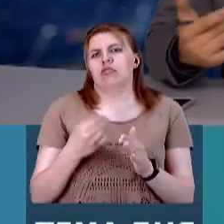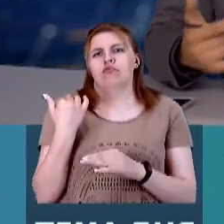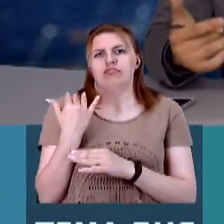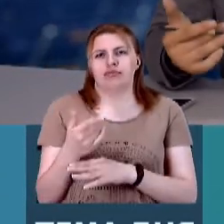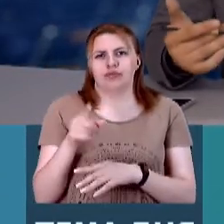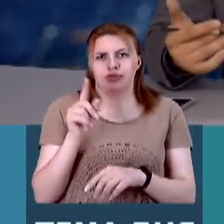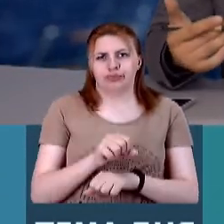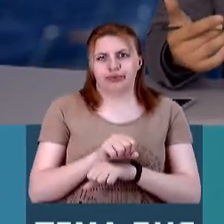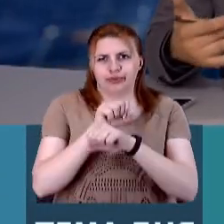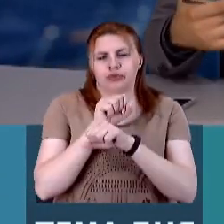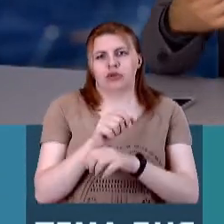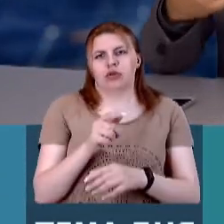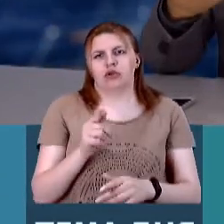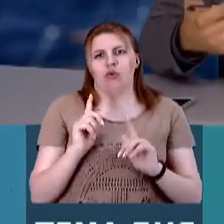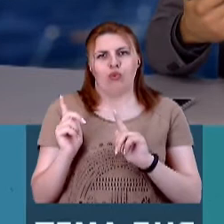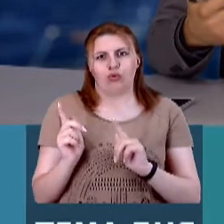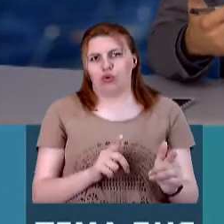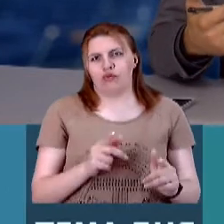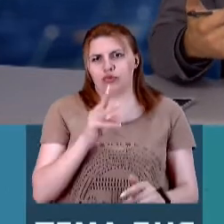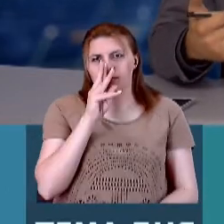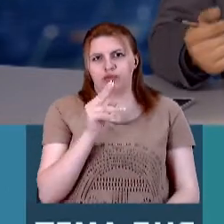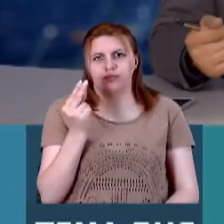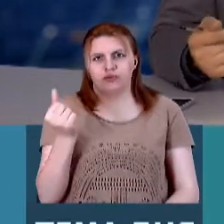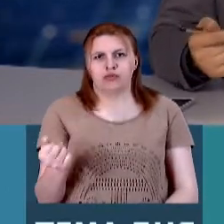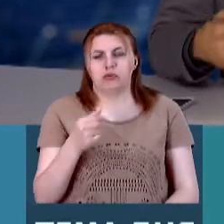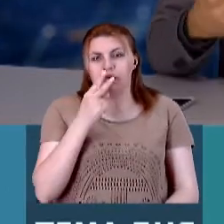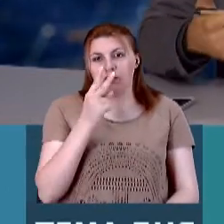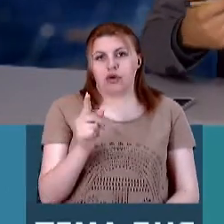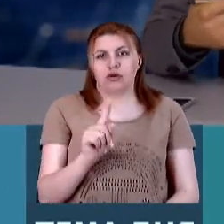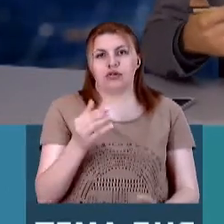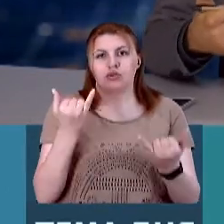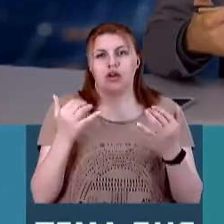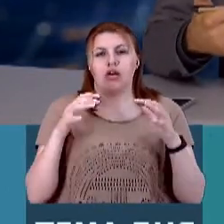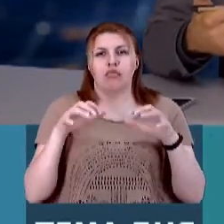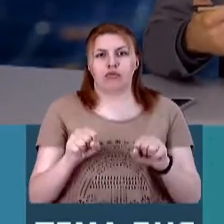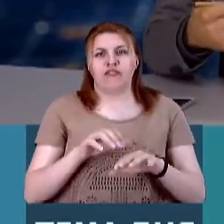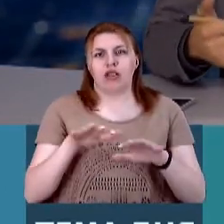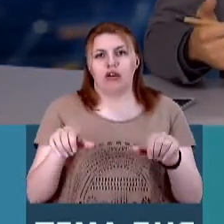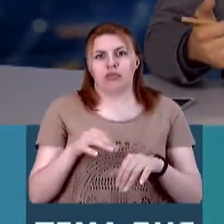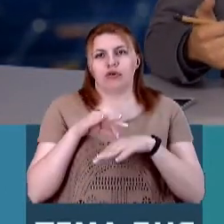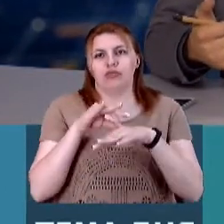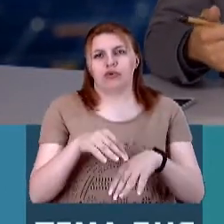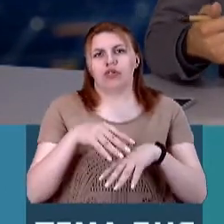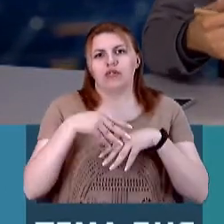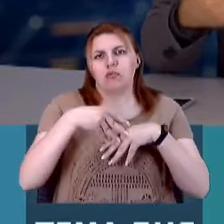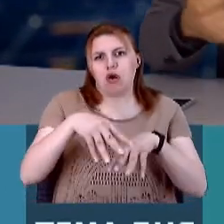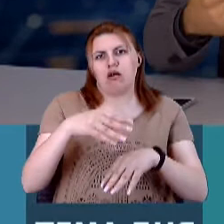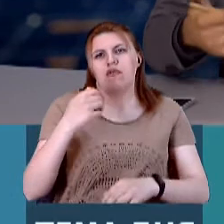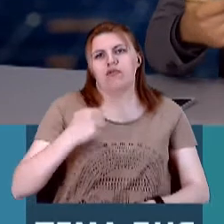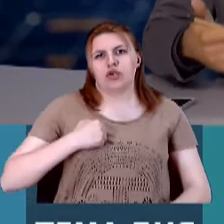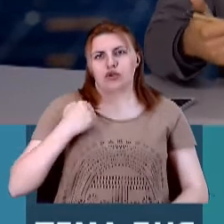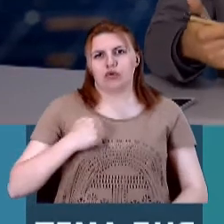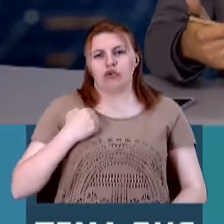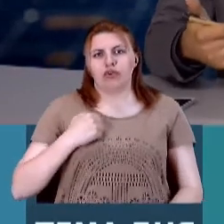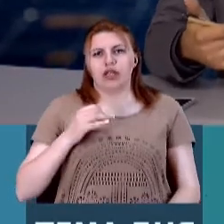Ну і от попри все це, ми бачимо зараз, що окупаційна влада, вона проводить оцей військовий парад, і на